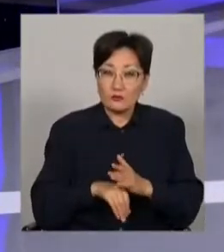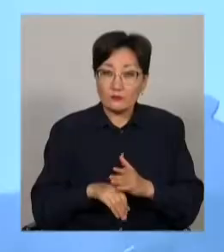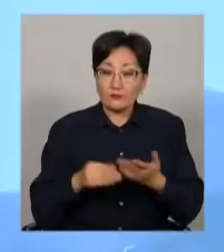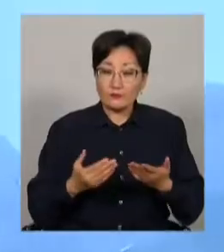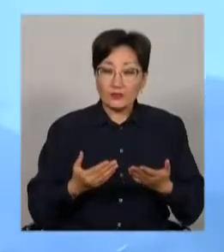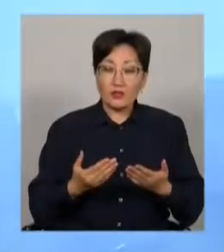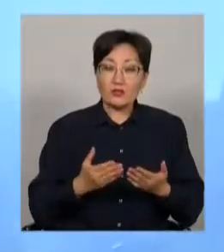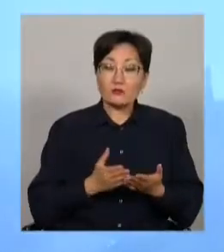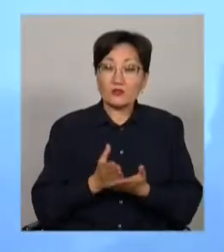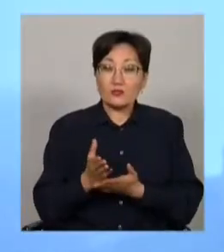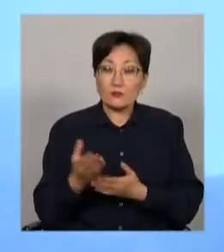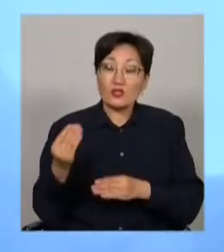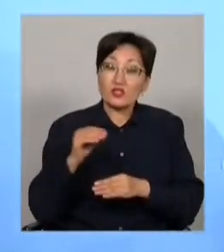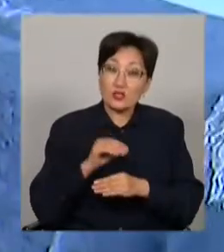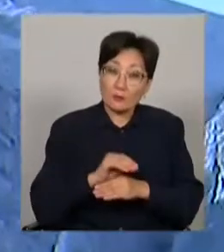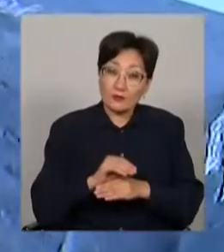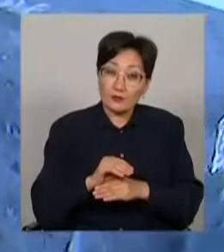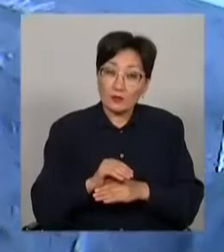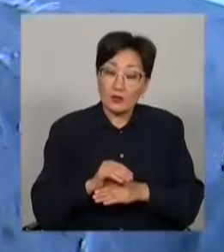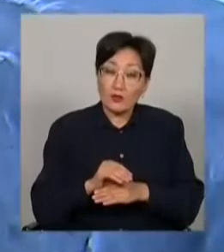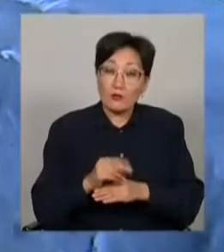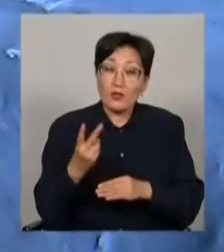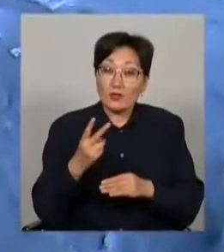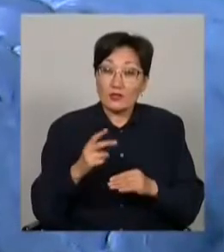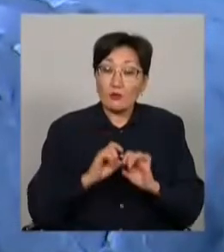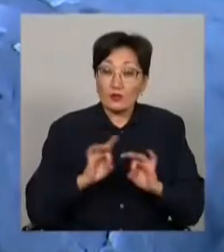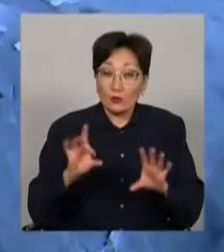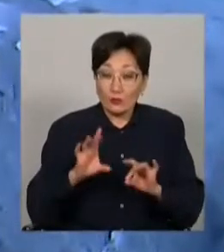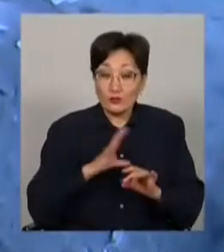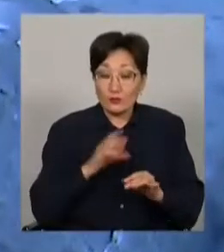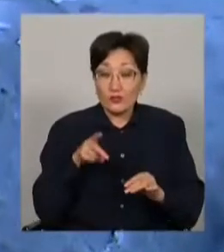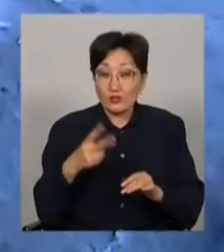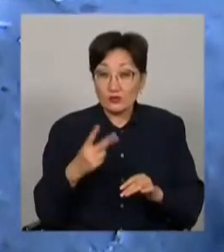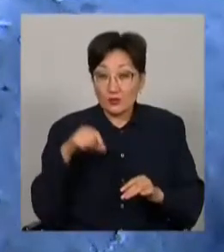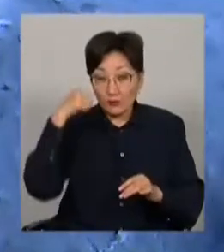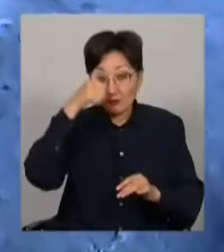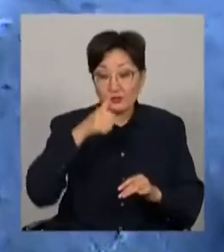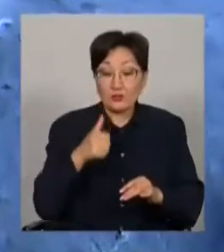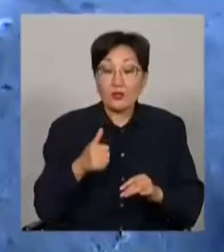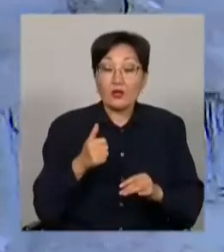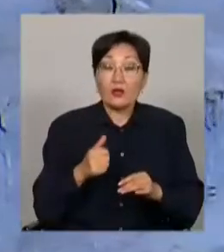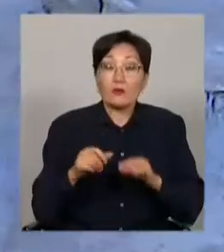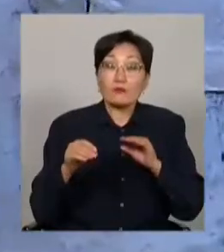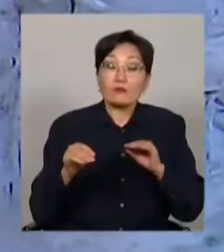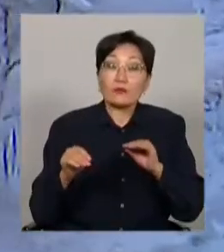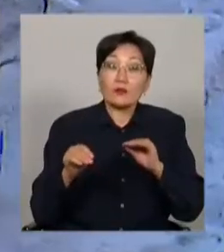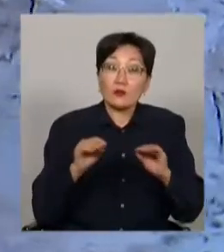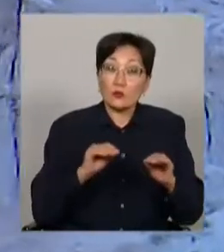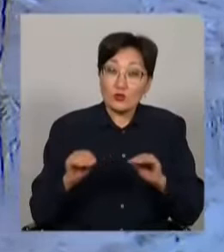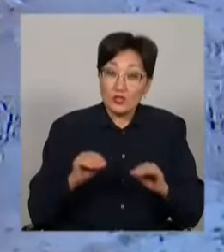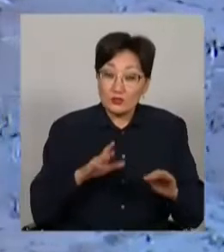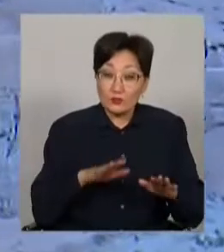жерде тікелей және жанама деп қарастырып кетуге болады. Мысалы, 2021 жылы орналастыру